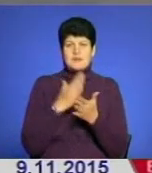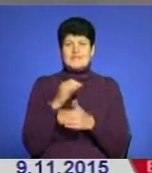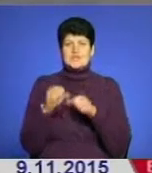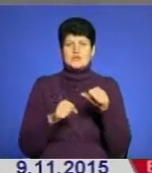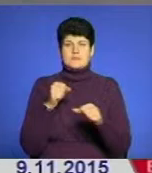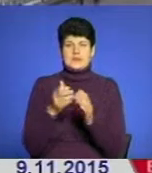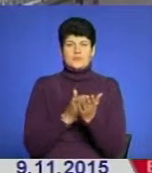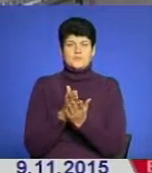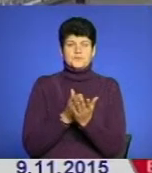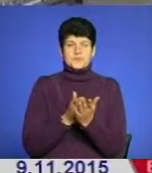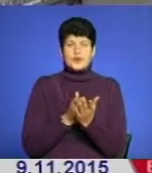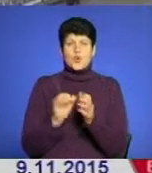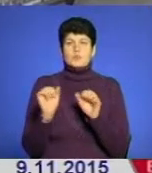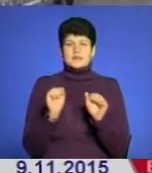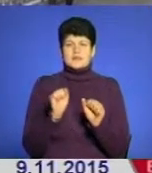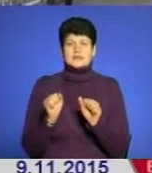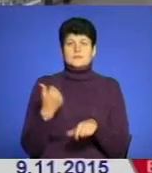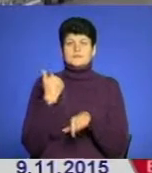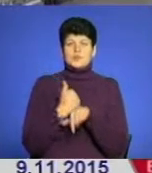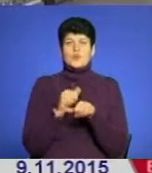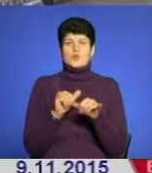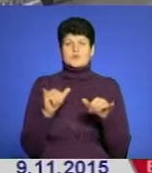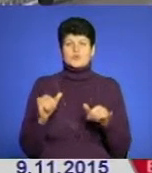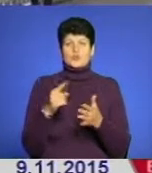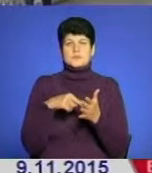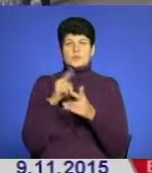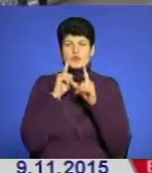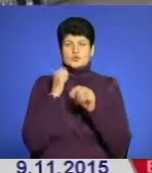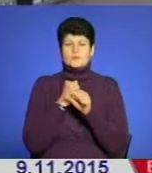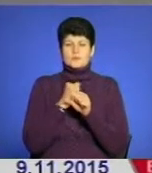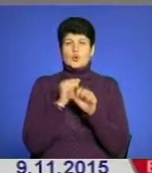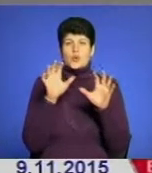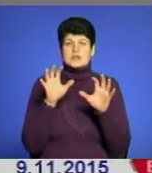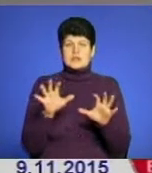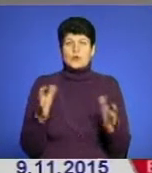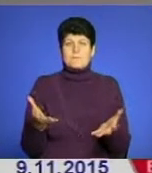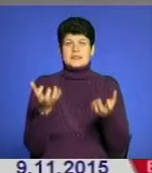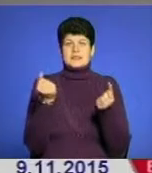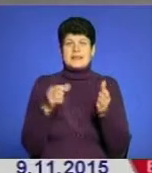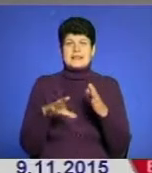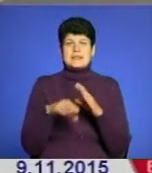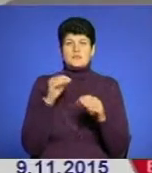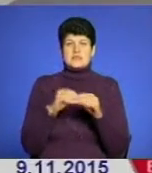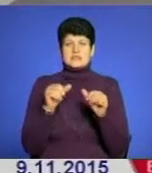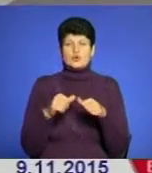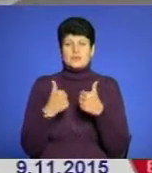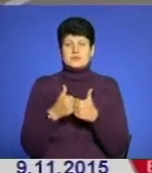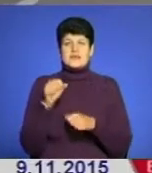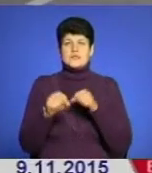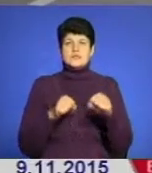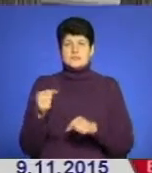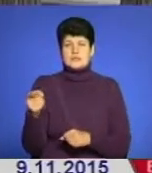інфраструктуру. Управління стратегічного розвитку міської ради розробило концепцію, яку підтримали депутатські комісії та велосипедисти